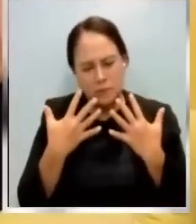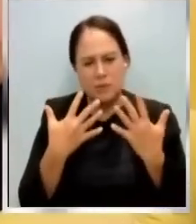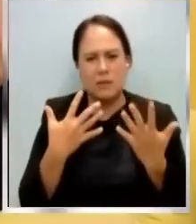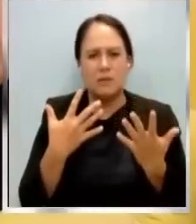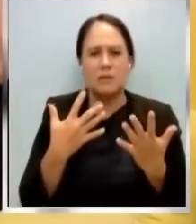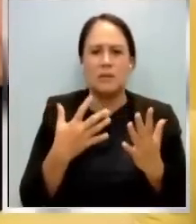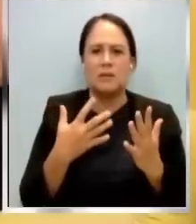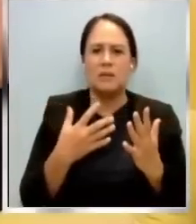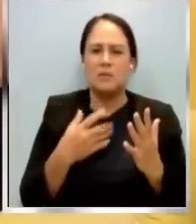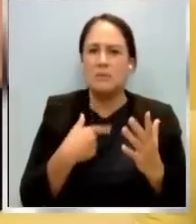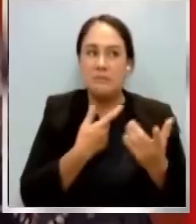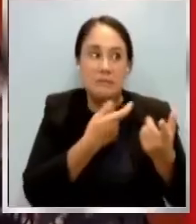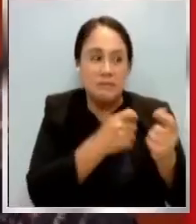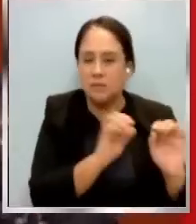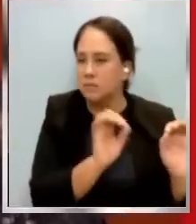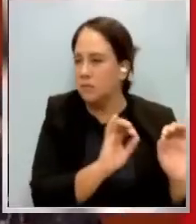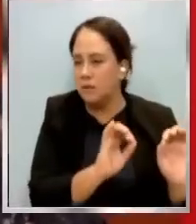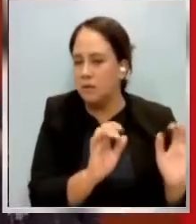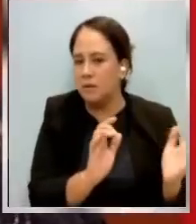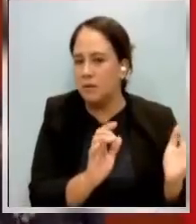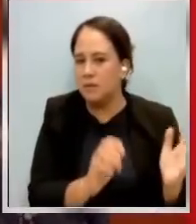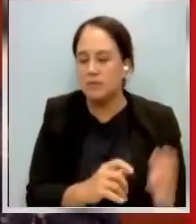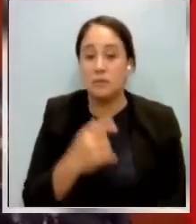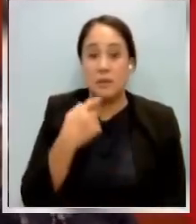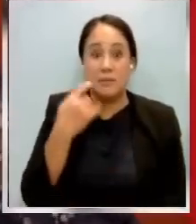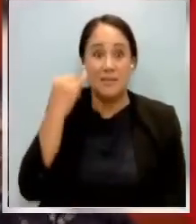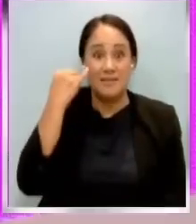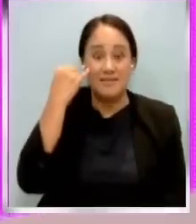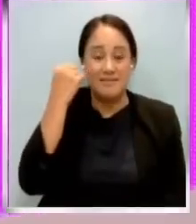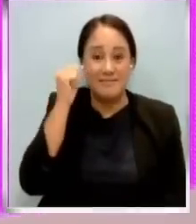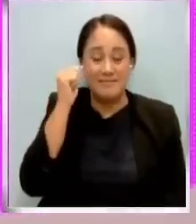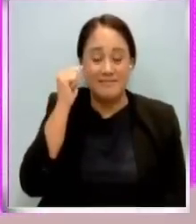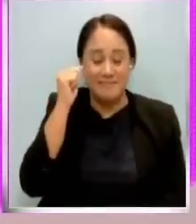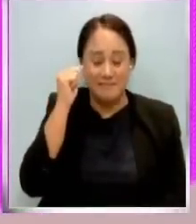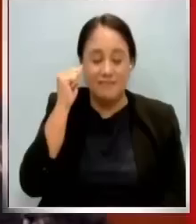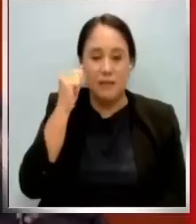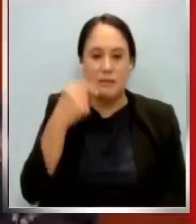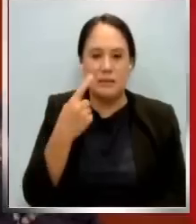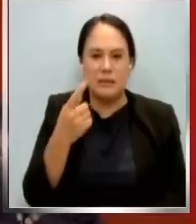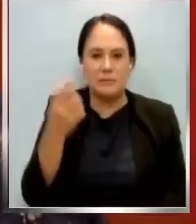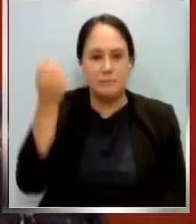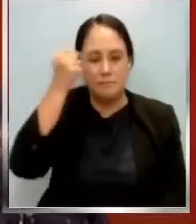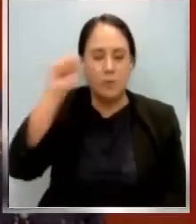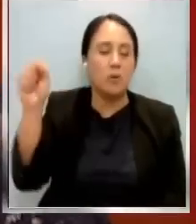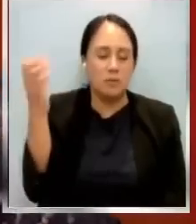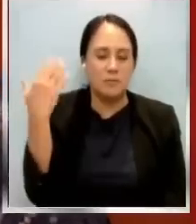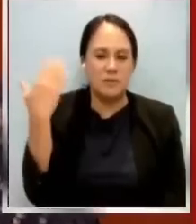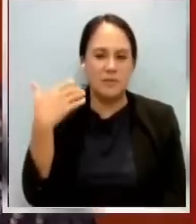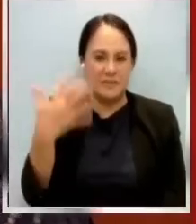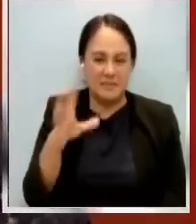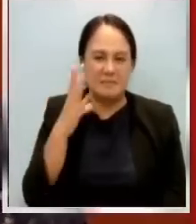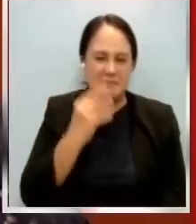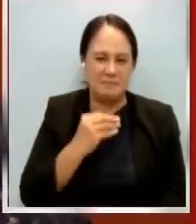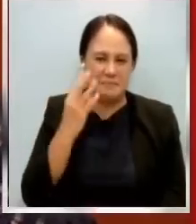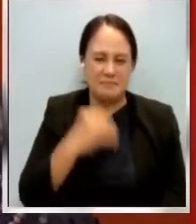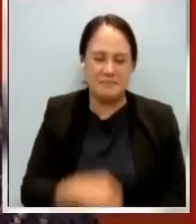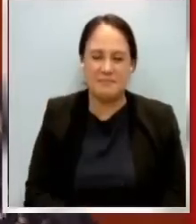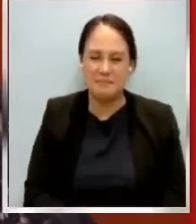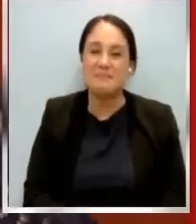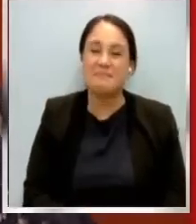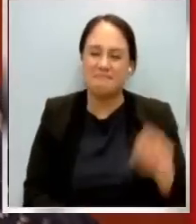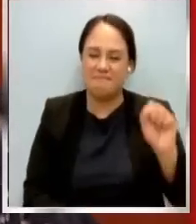Juday. Minsan na rin daw siyang nagrebelde. Nagrebelde ka? Yeah. Yeah. Para sa sarili ko,